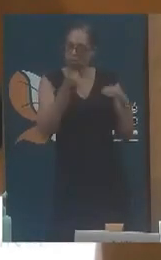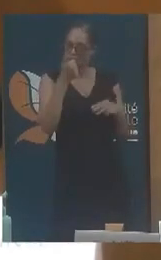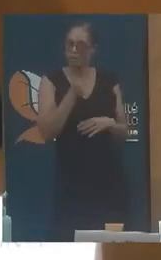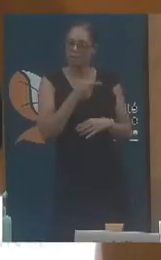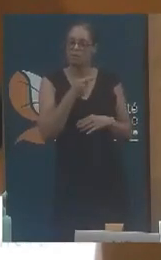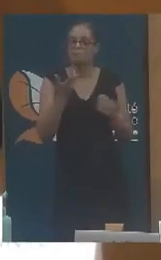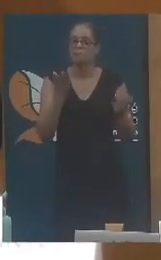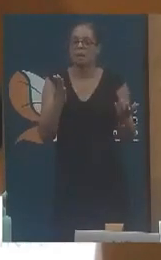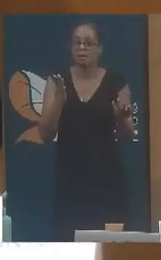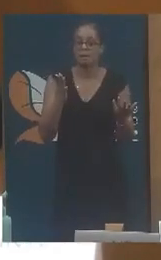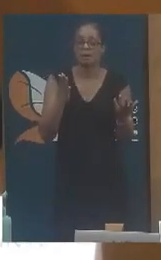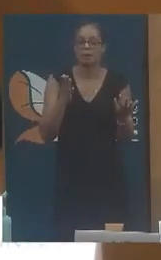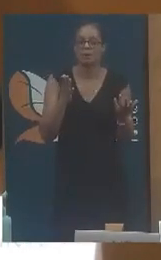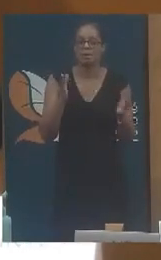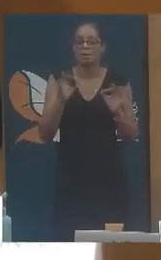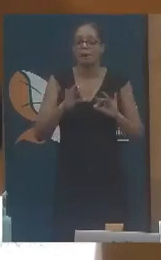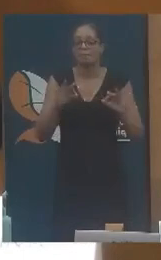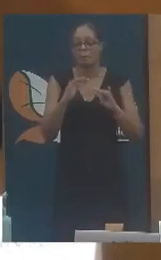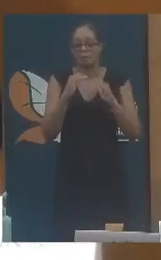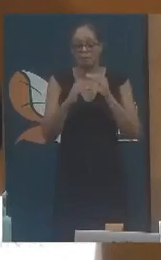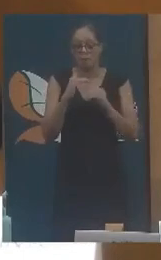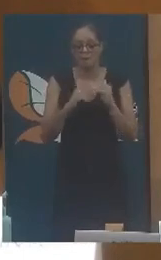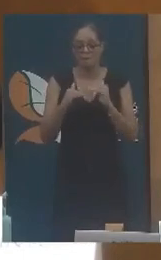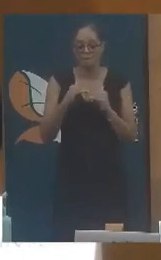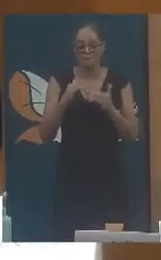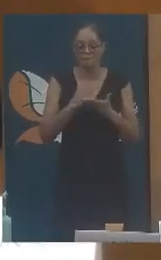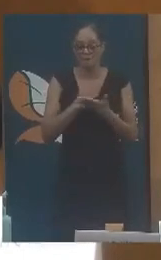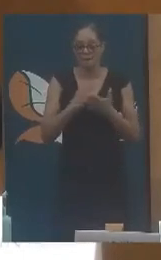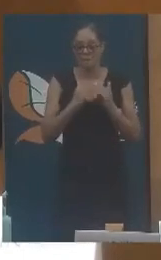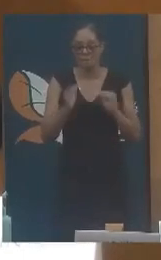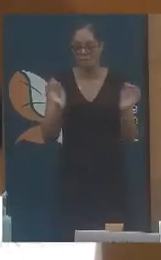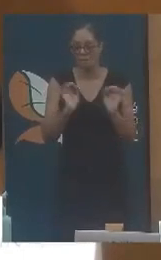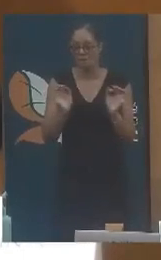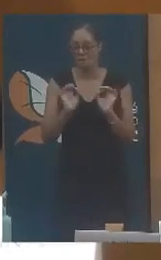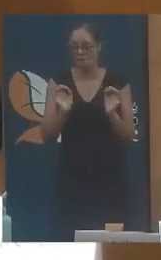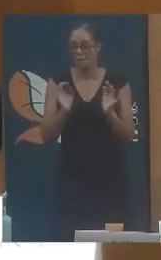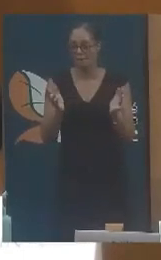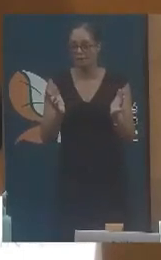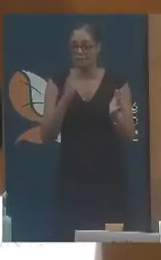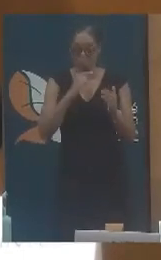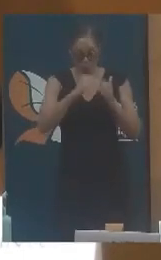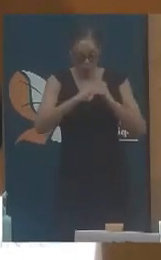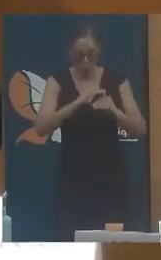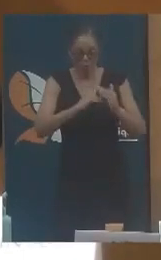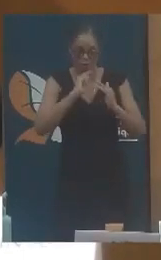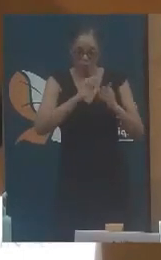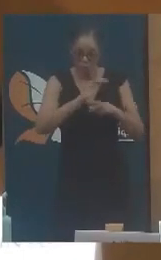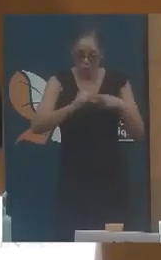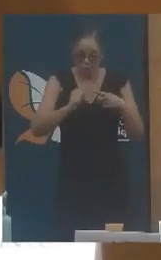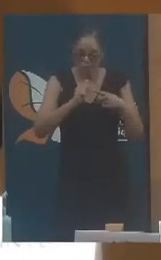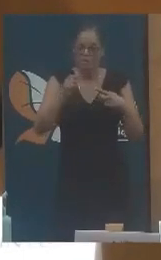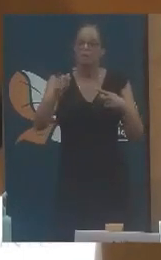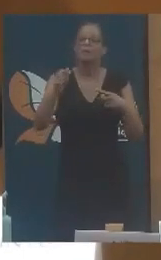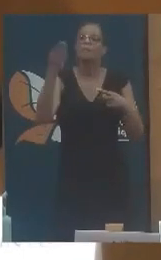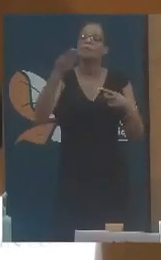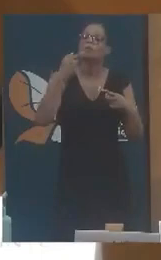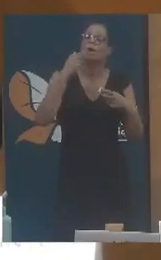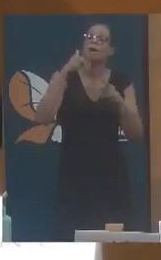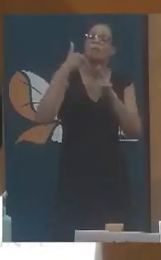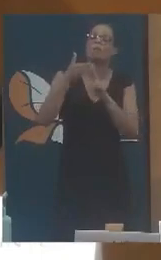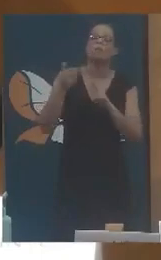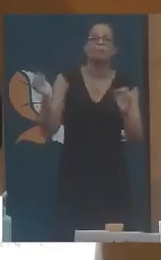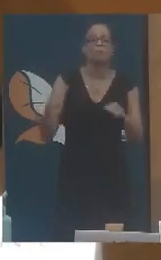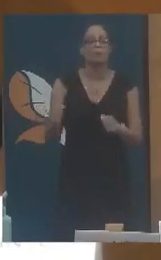a pas de programme préparé. Or, le programme doit être préparé pour répondre à ce qui s'appelle les besoins en